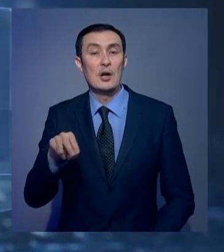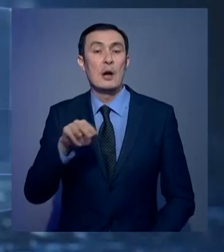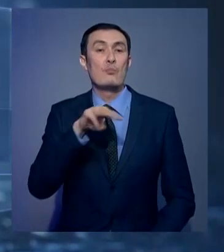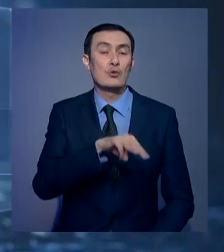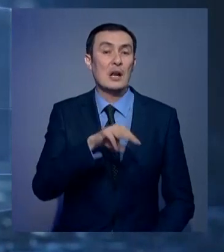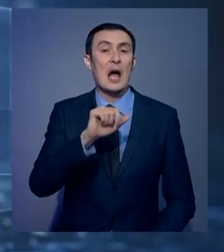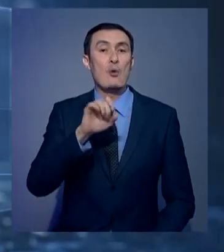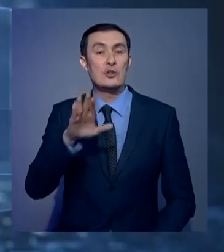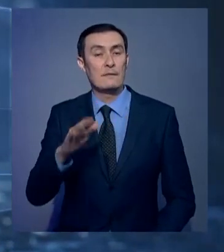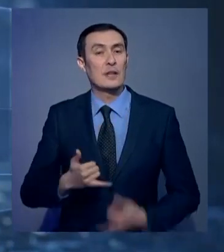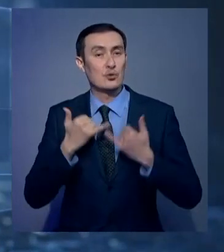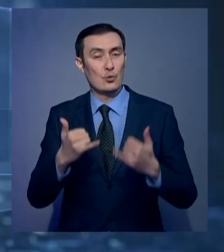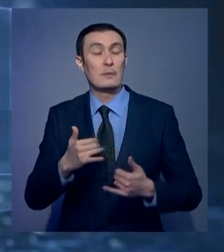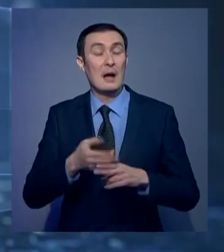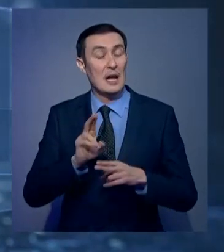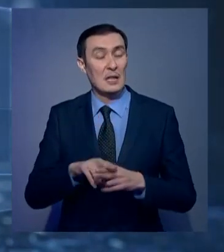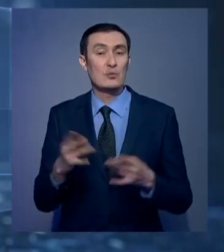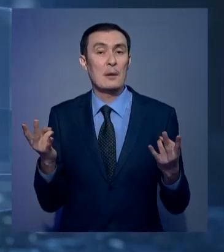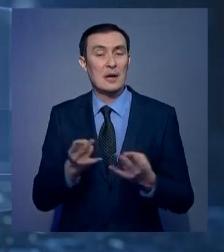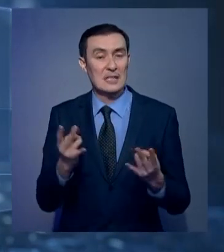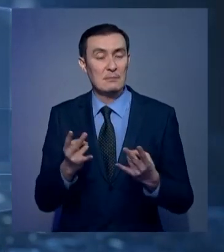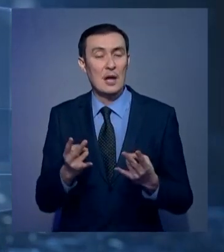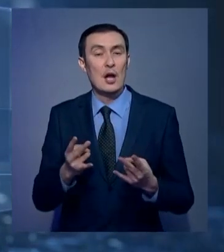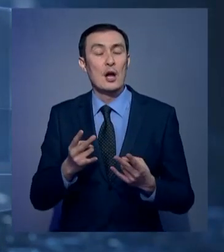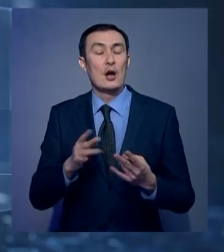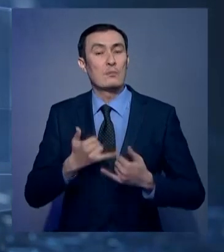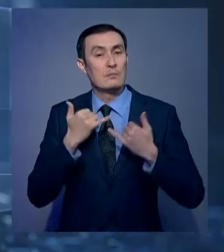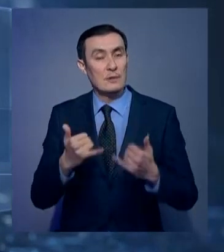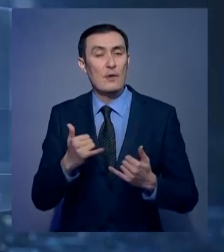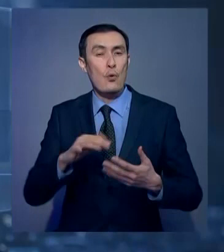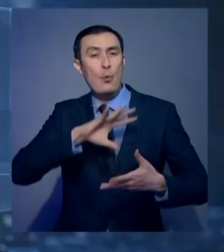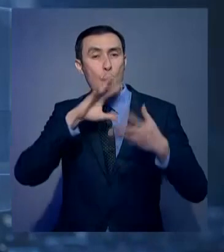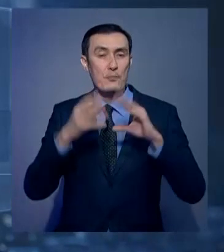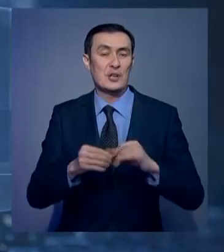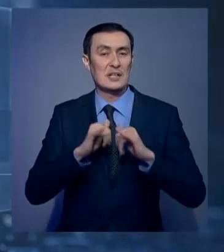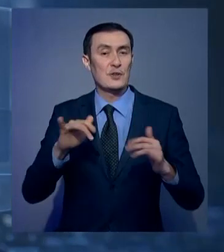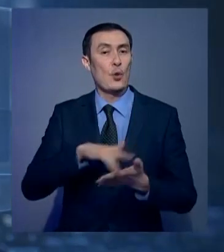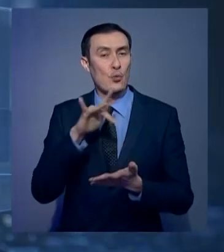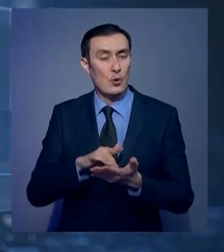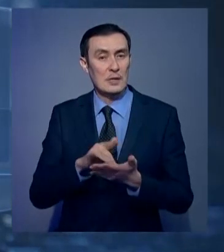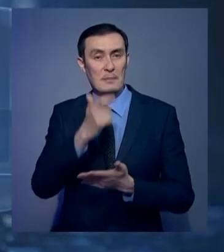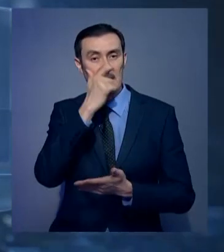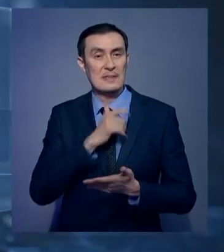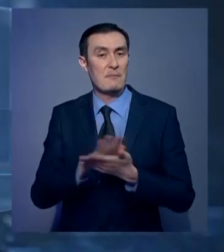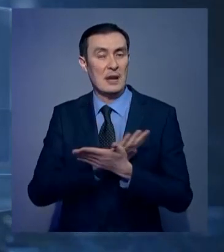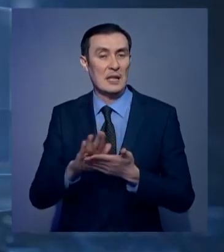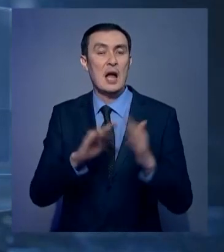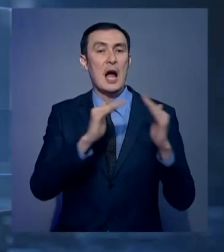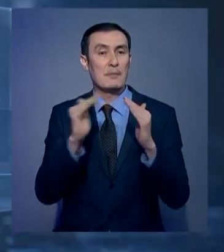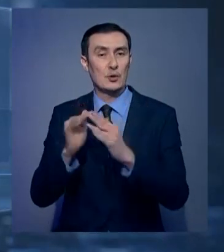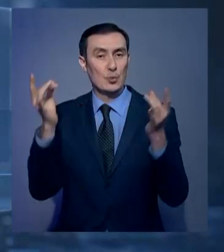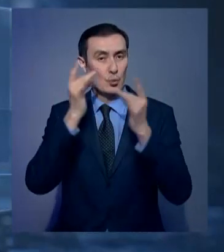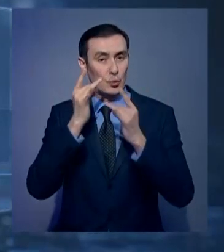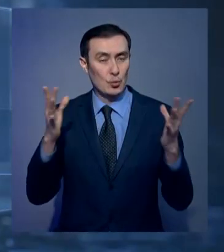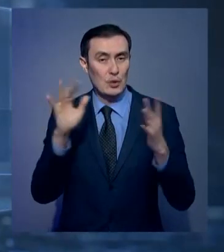достойно уважения. В этой связи необходимо держать на контроле комплексное развитие города, привести в порядок объекты